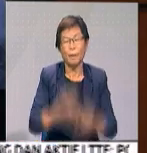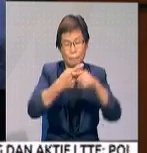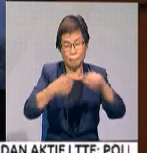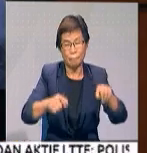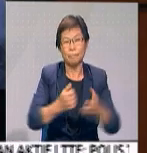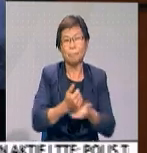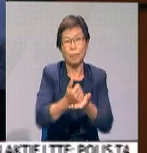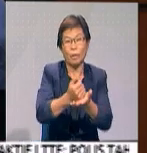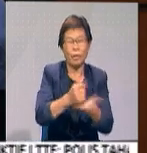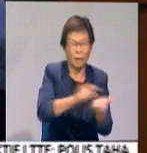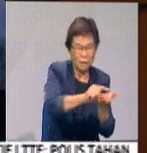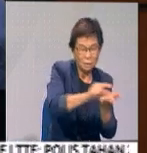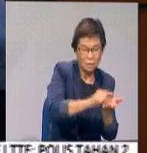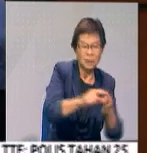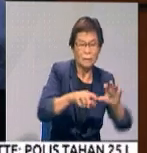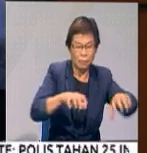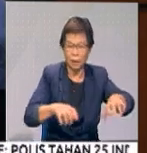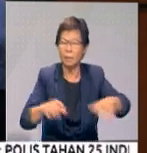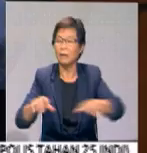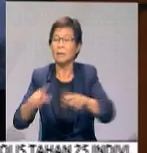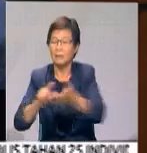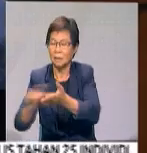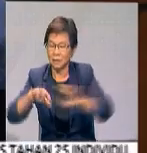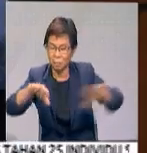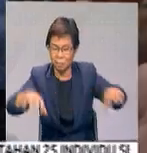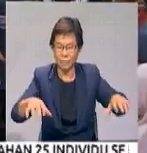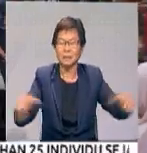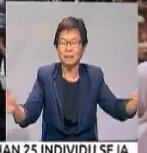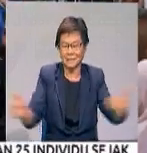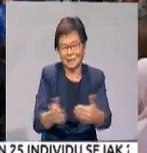perbezaan pendapatan antara wilayah ni.